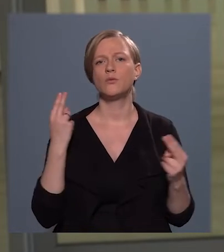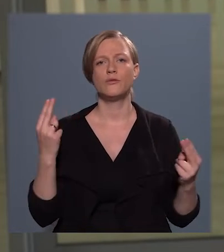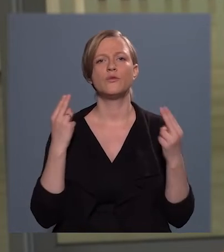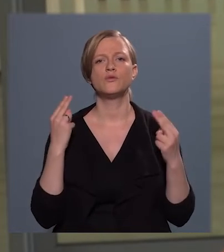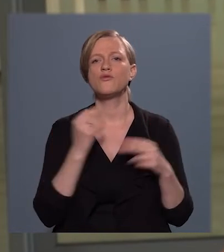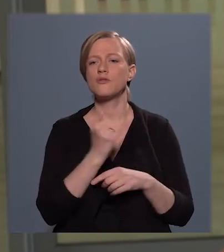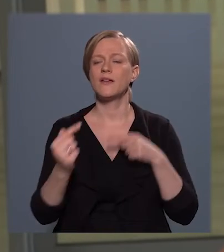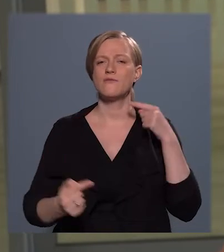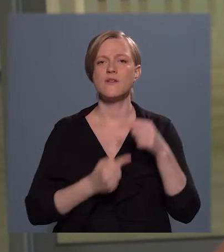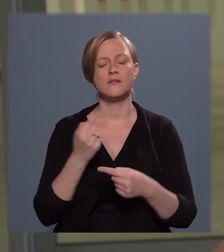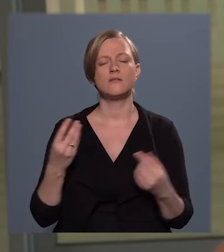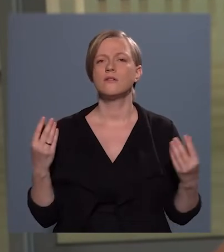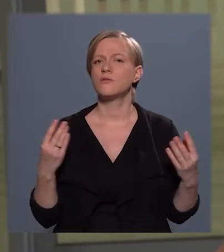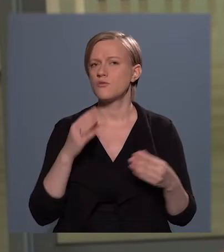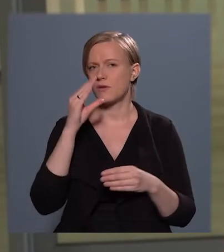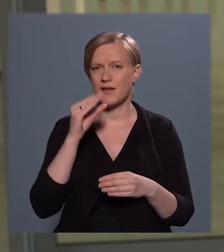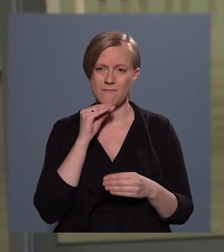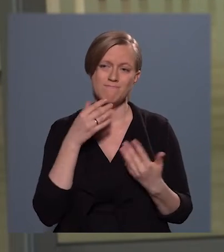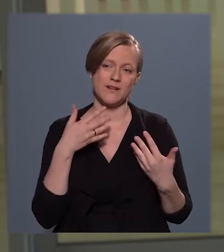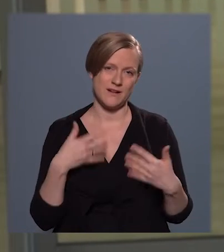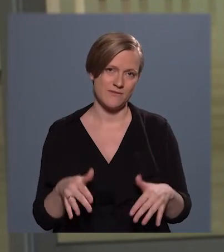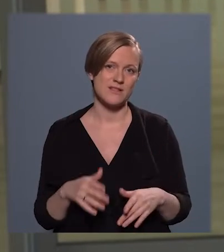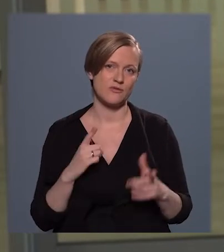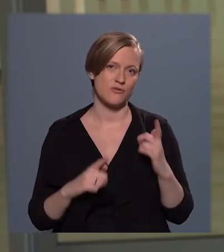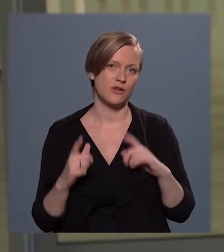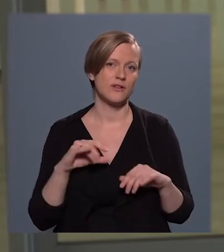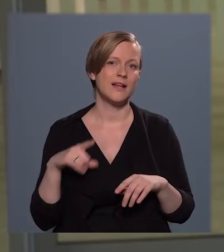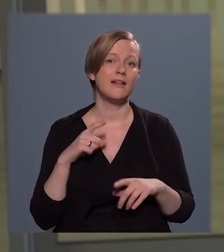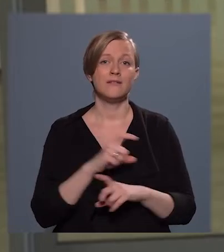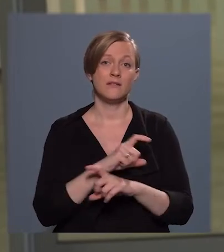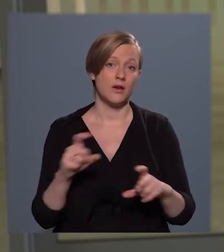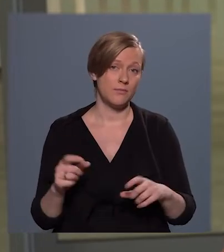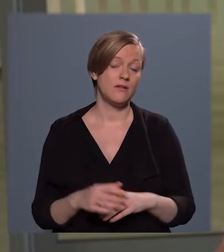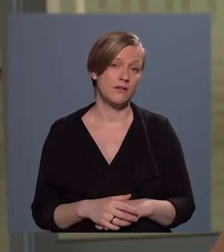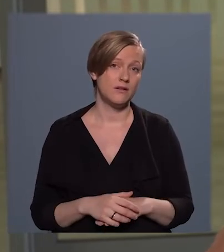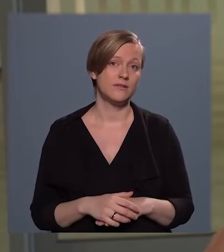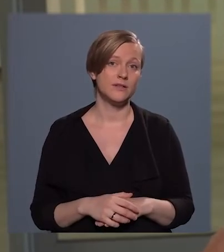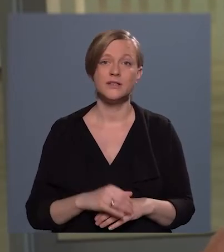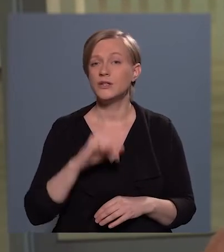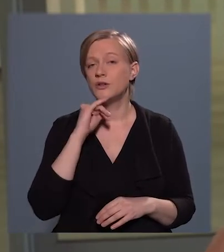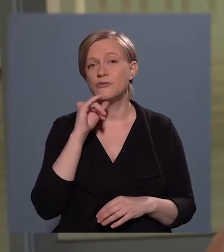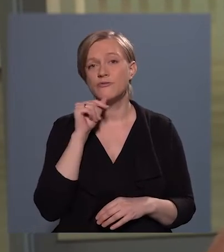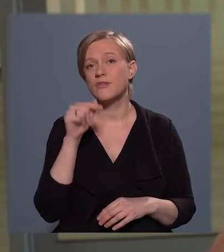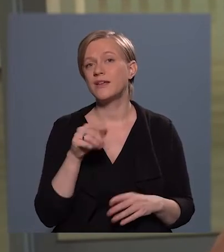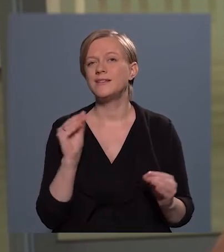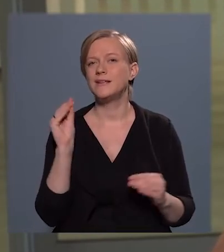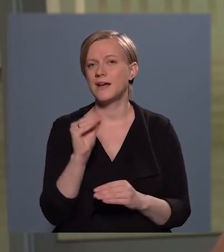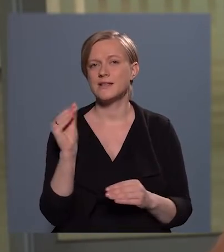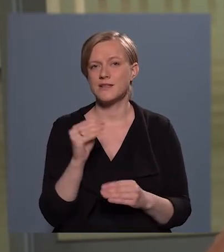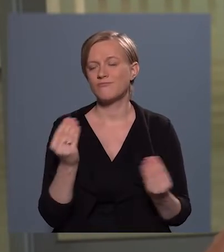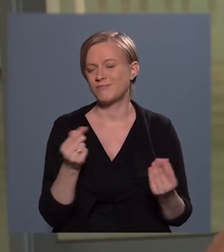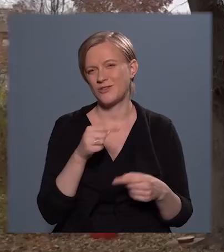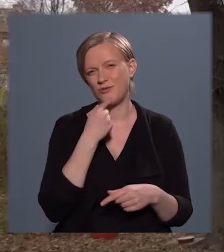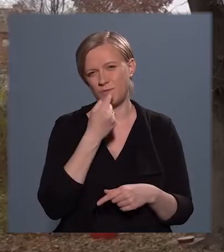évente nagyon sok ember veszíti sajnos az életét amiatt, hogy nincs egy jelzés, mert ahogy ön is